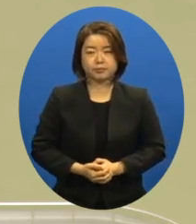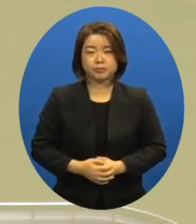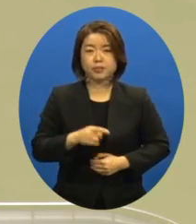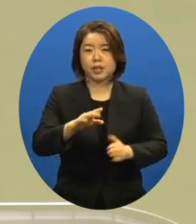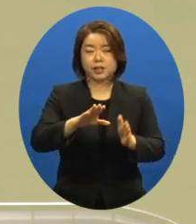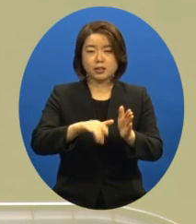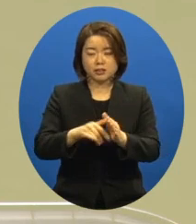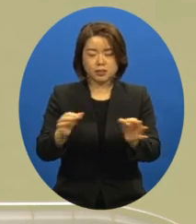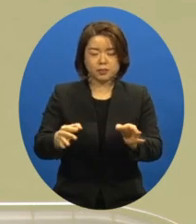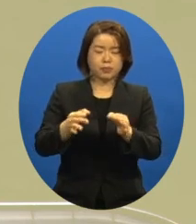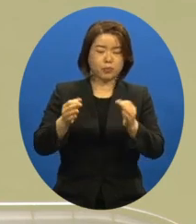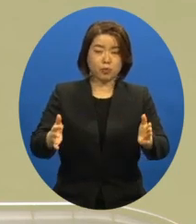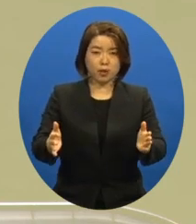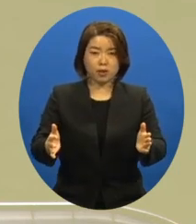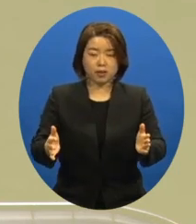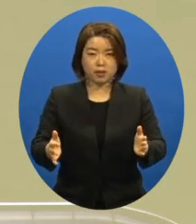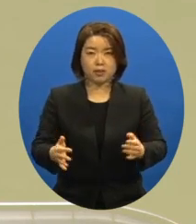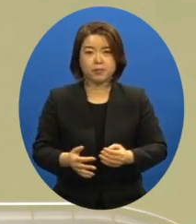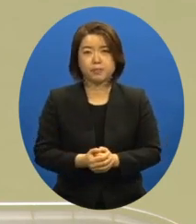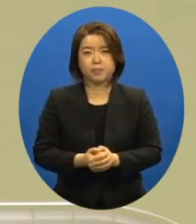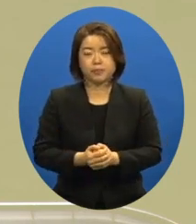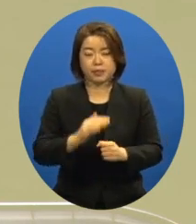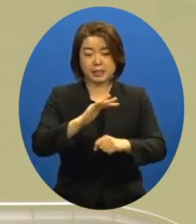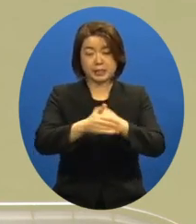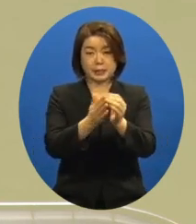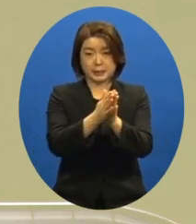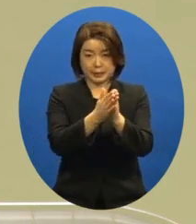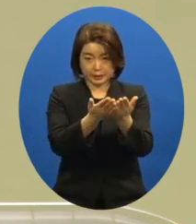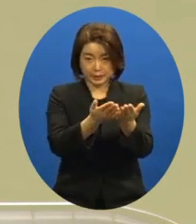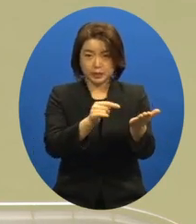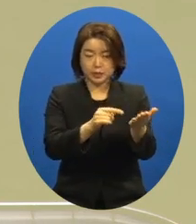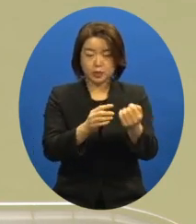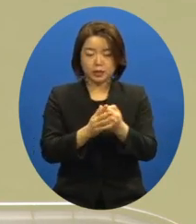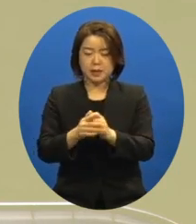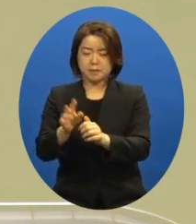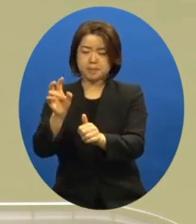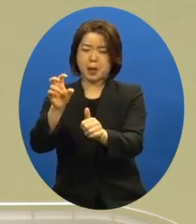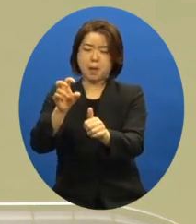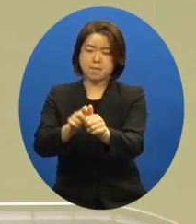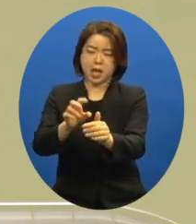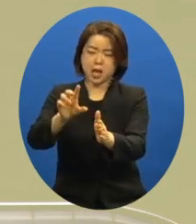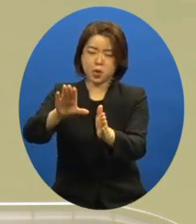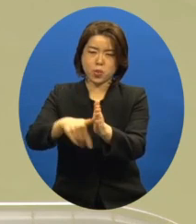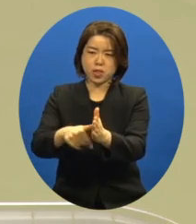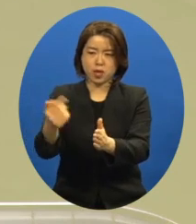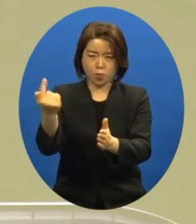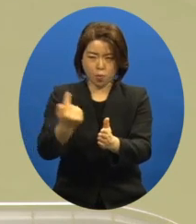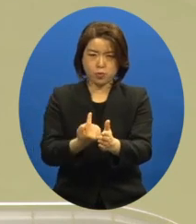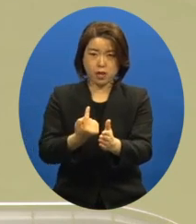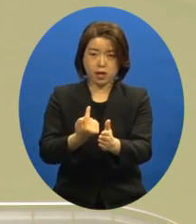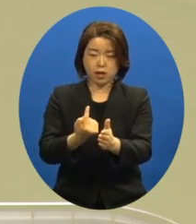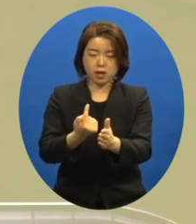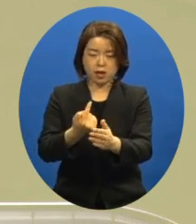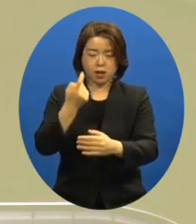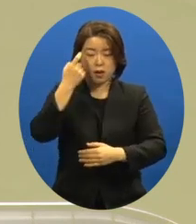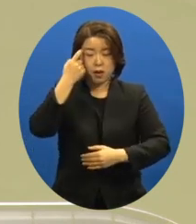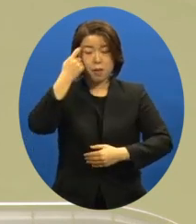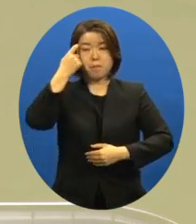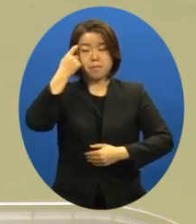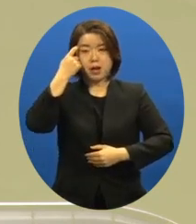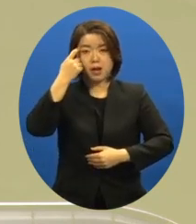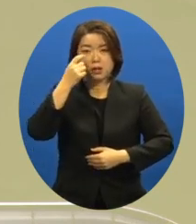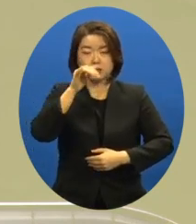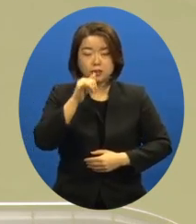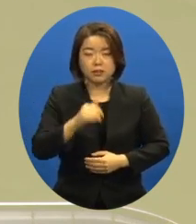그때 순간 성경에 배교의 때가 이를 것이다 하는 말씀이 있으면